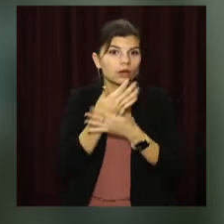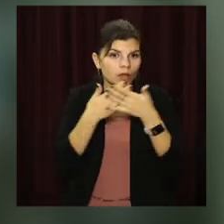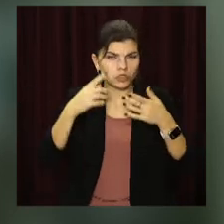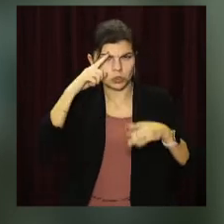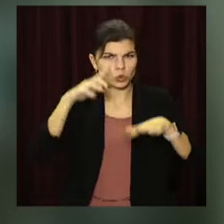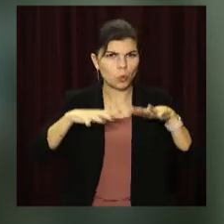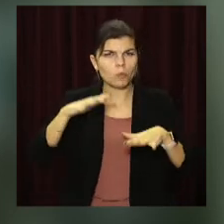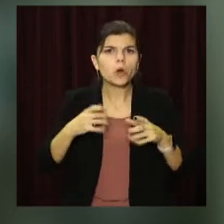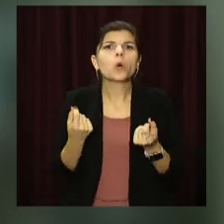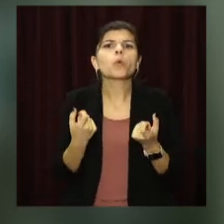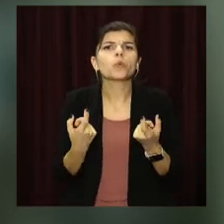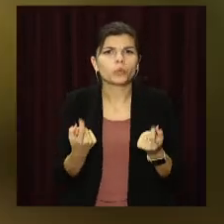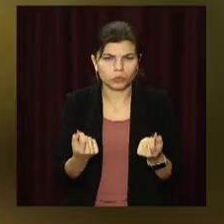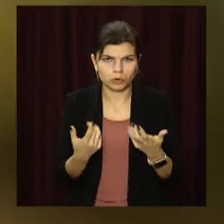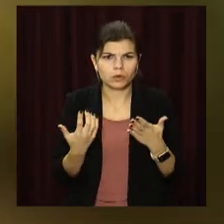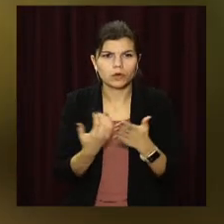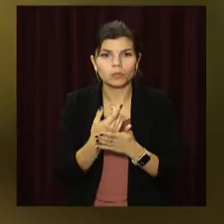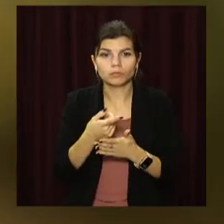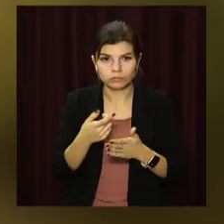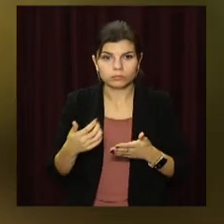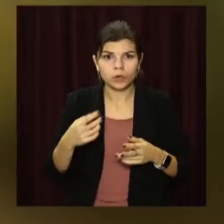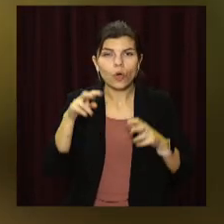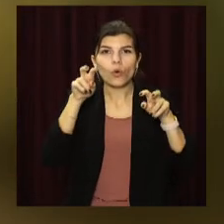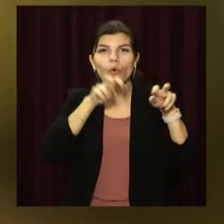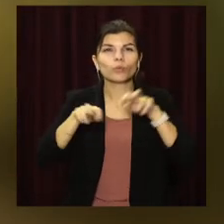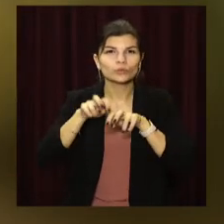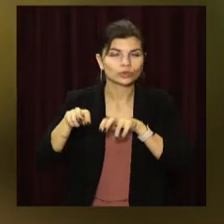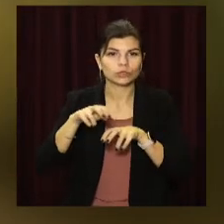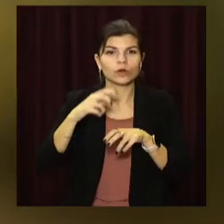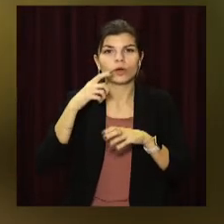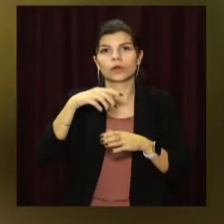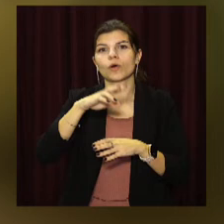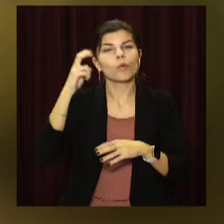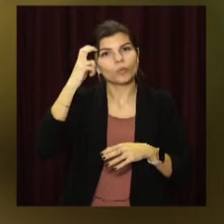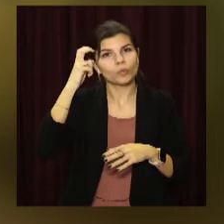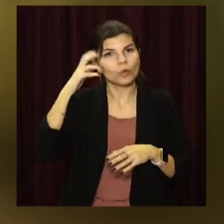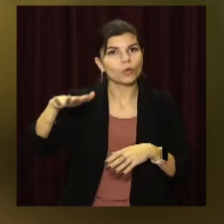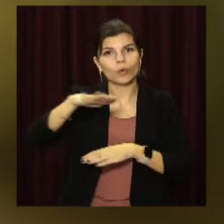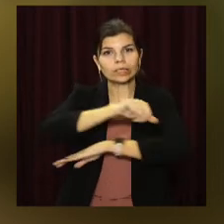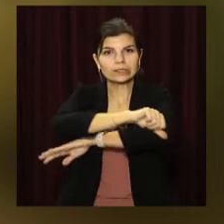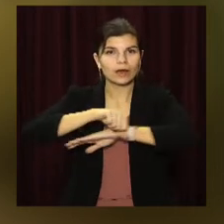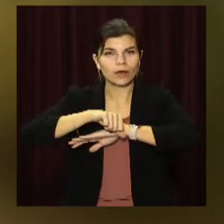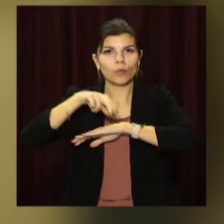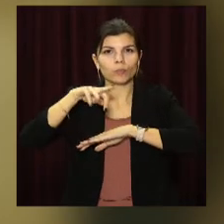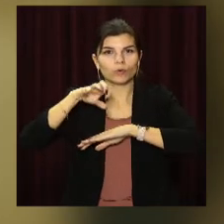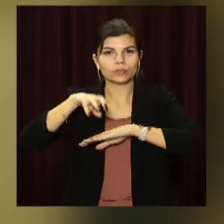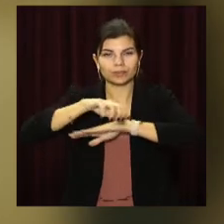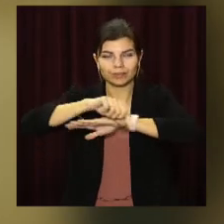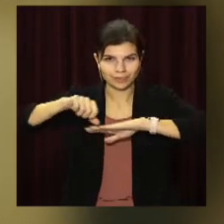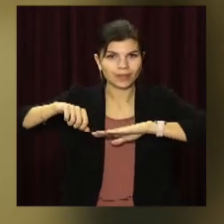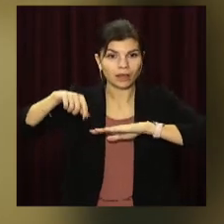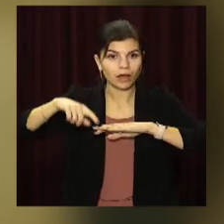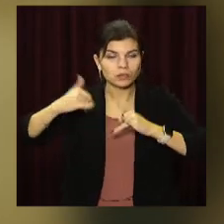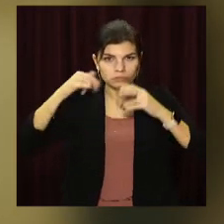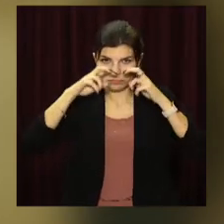сумнівного походження. Комплектуючі вилучили під час обшуків на одному з постів Київської митниці. Зараз тривають